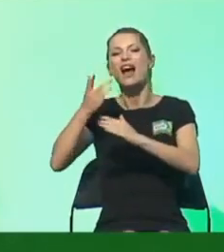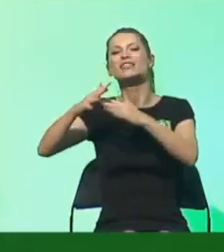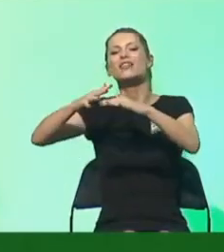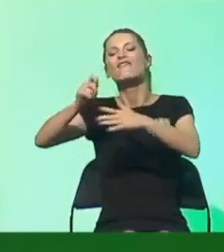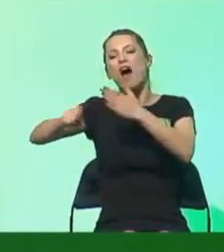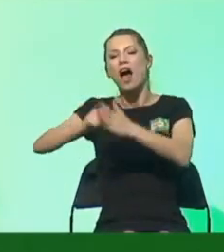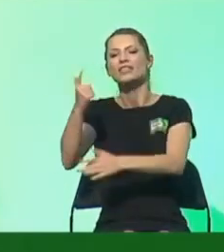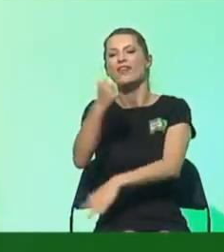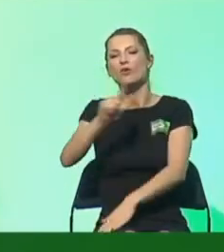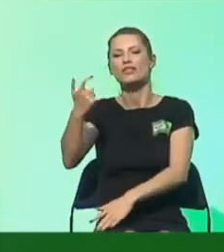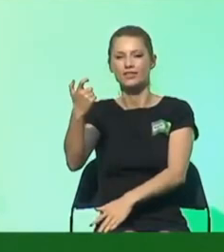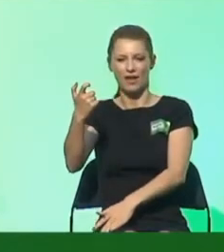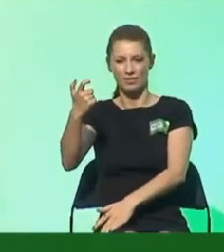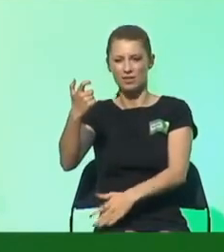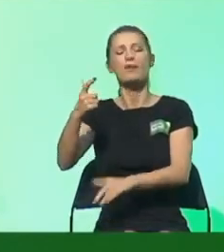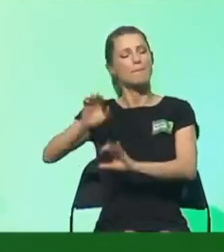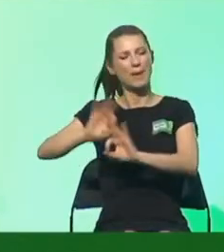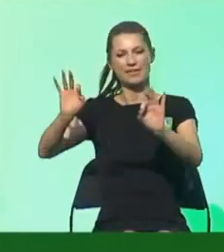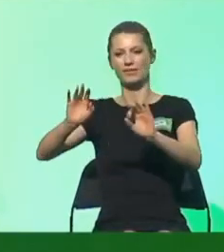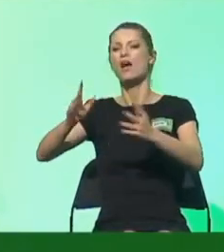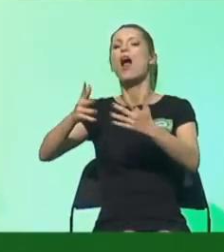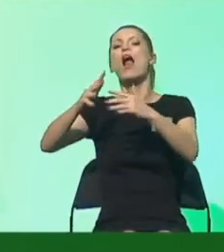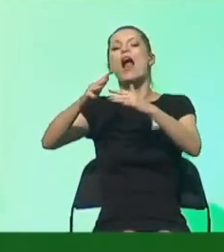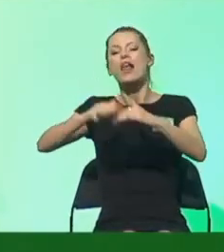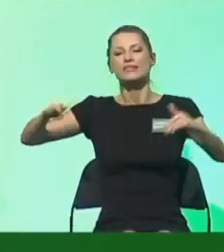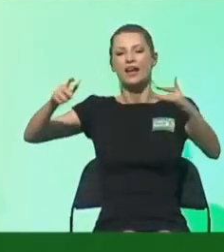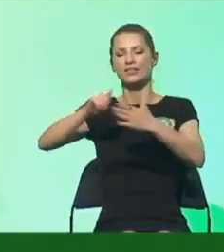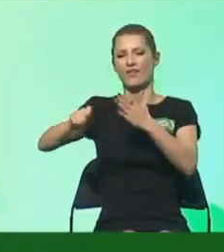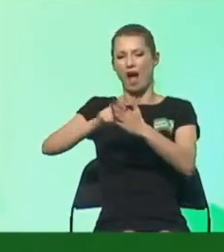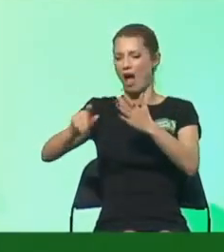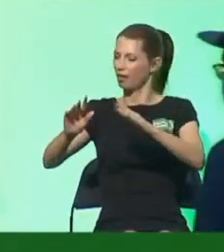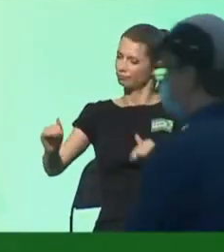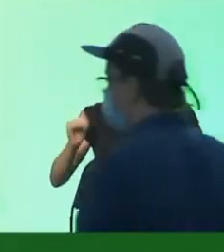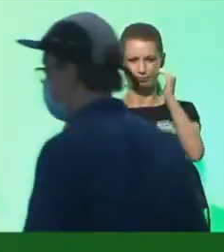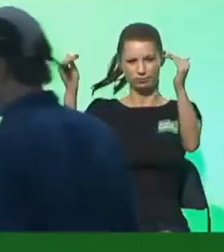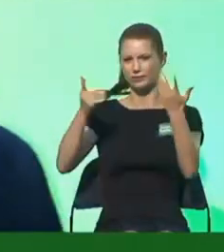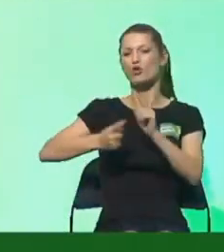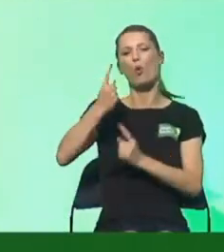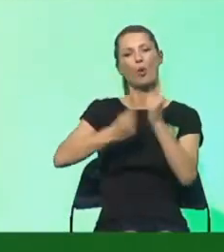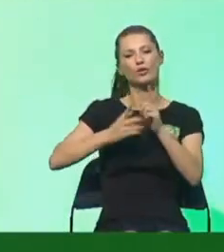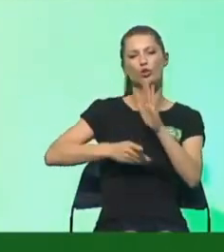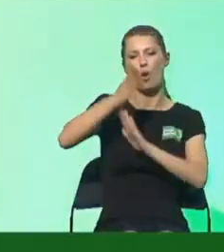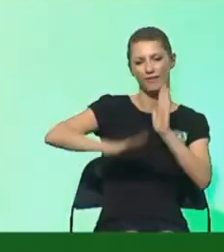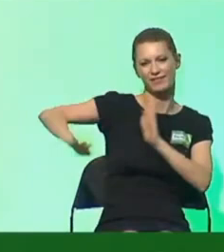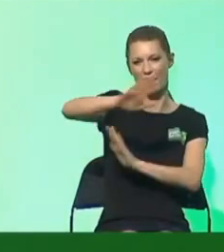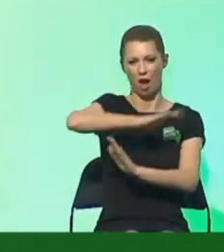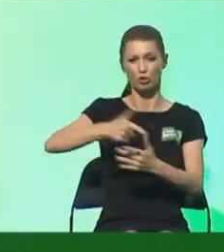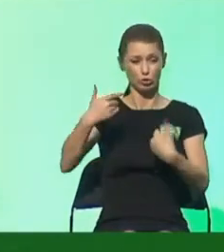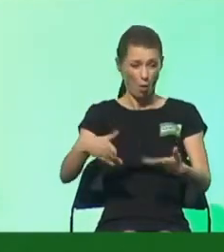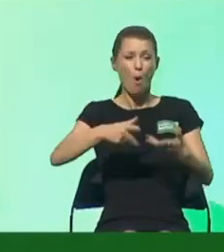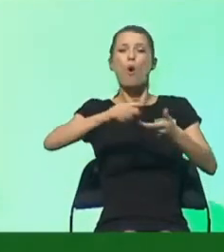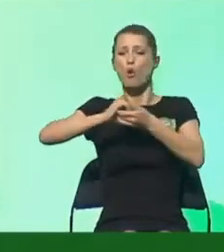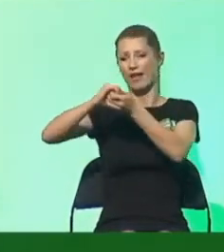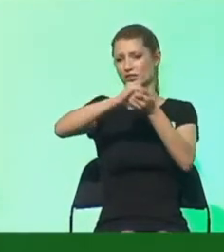2022, mit dem besten Landtagswahlergebnis in der Geschichte der Grünen in Nordrhein-Westfalen, mit einem Koalitionsvertrag, der unsere Unterschrift trägt,